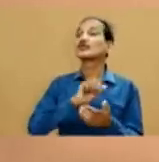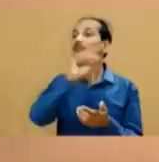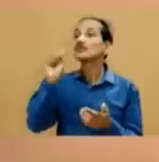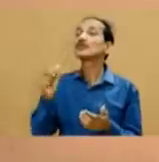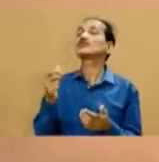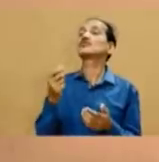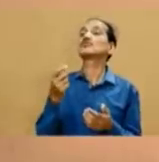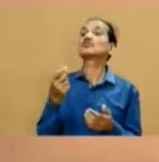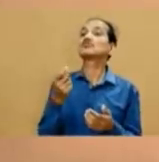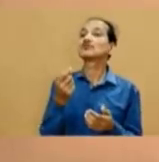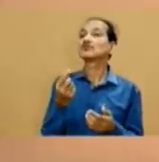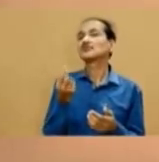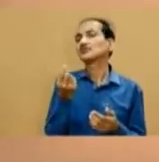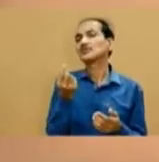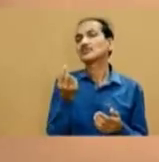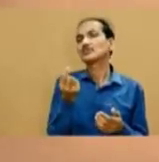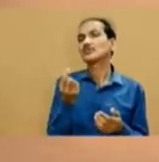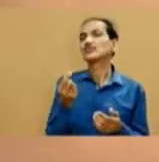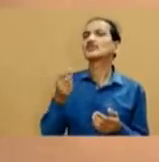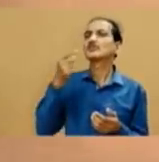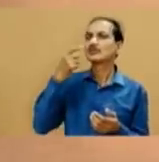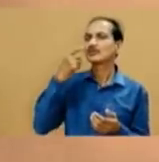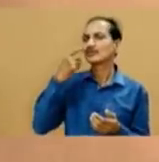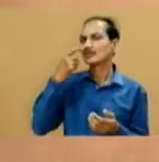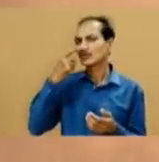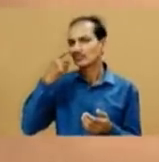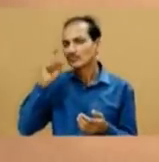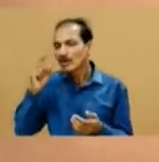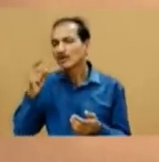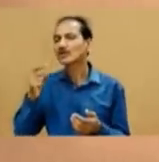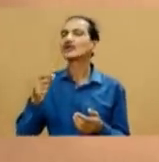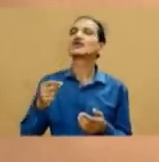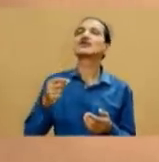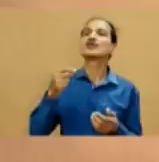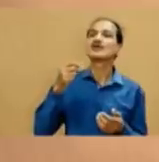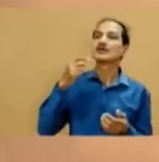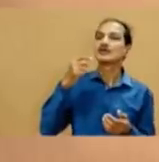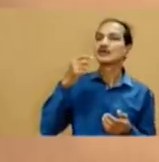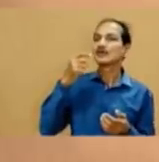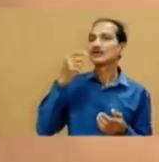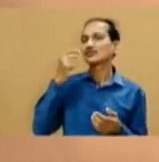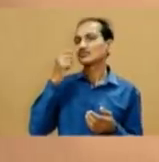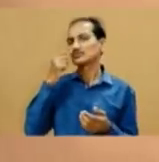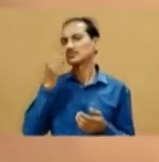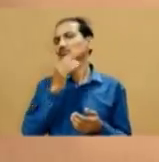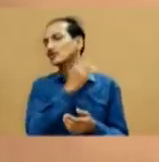ସ୍ତ୍ରୀ ଭାଉଜମାନଙ୍କର କାମ ସହଜ କରିବା, ଏଇଟା ତାଙ୍କ ଉପରେ କାମ ଲଦି ଦେବାର ସମୟ ନୁହଁ।